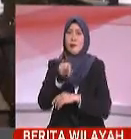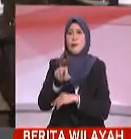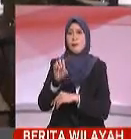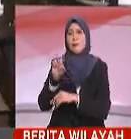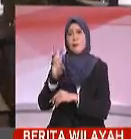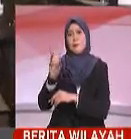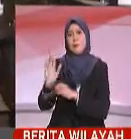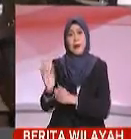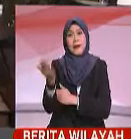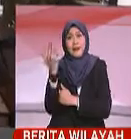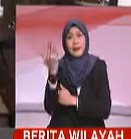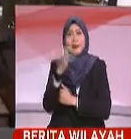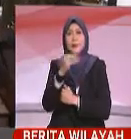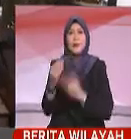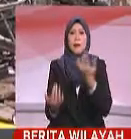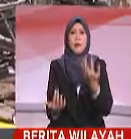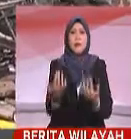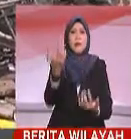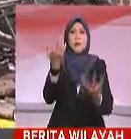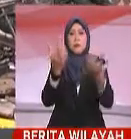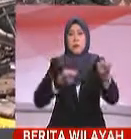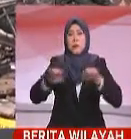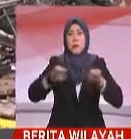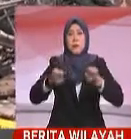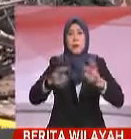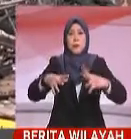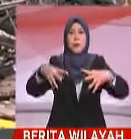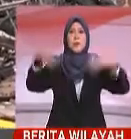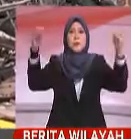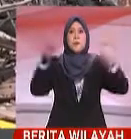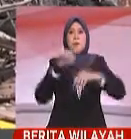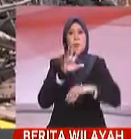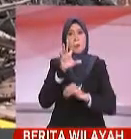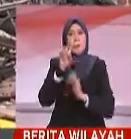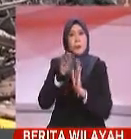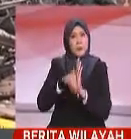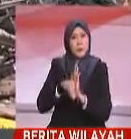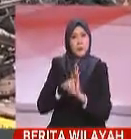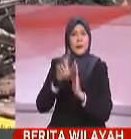minit pagi dan api hanya berjaya dikawal 20 minit kemudian.